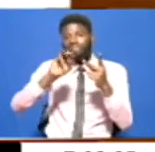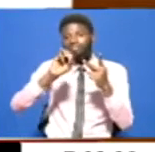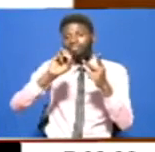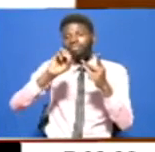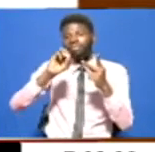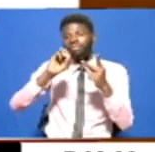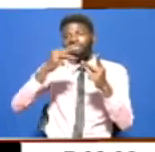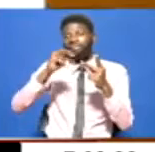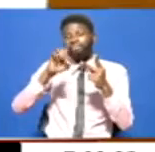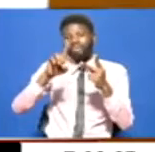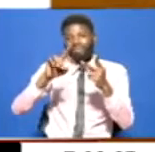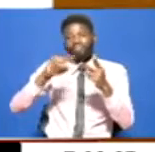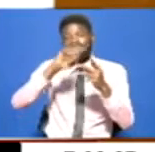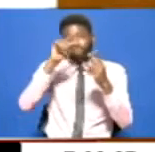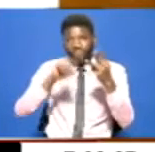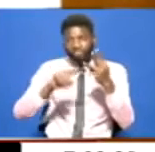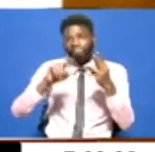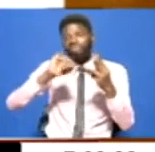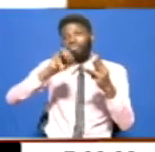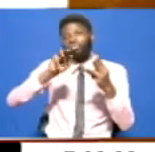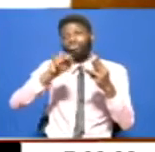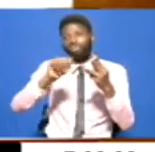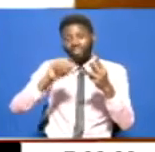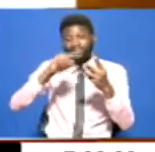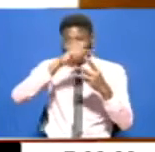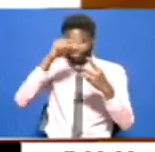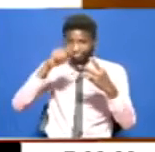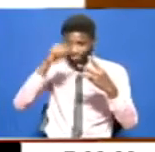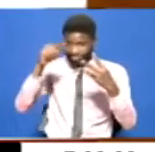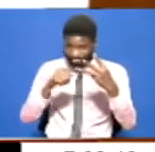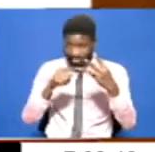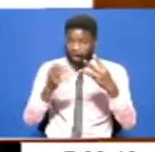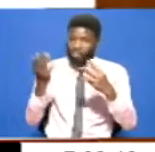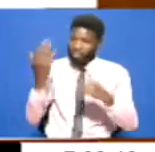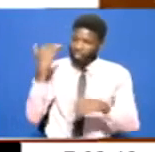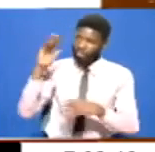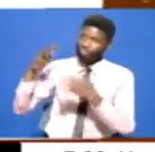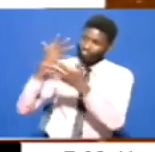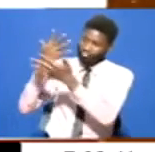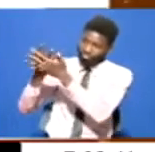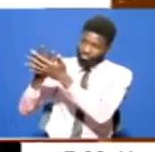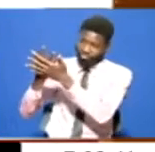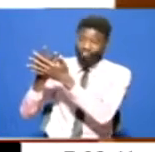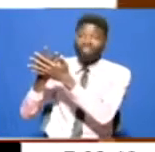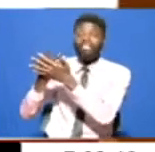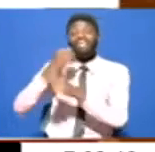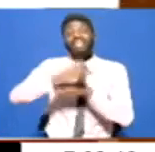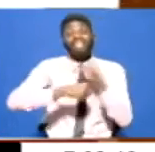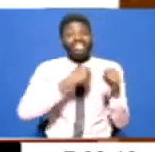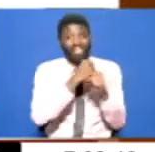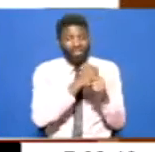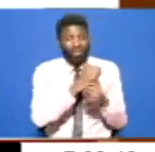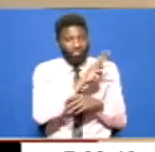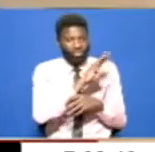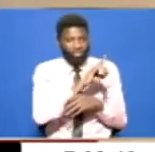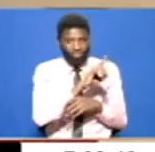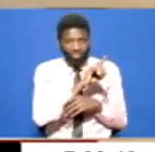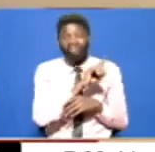na Joseph Juma Odhiambo, ambao walikuwa wakitumikia vifungo vya kati miaka 41 na